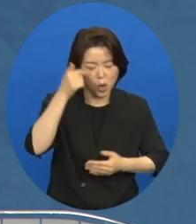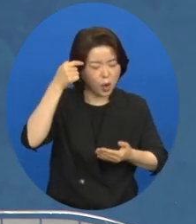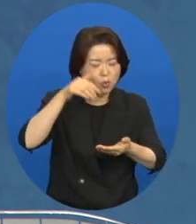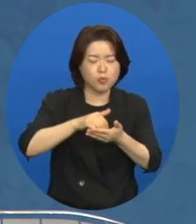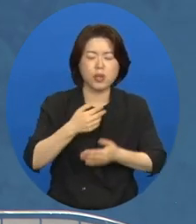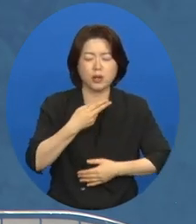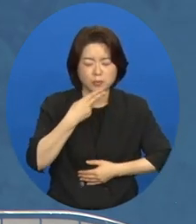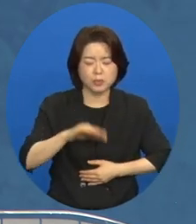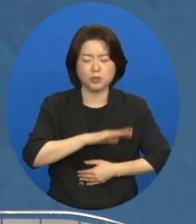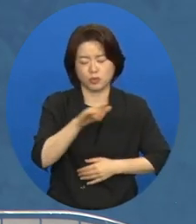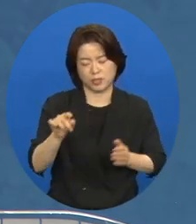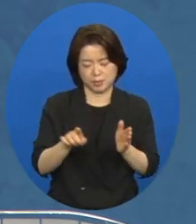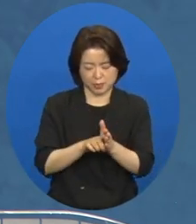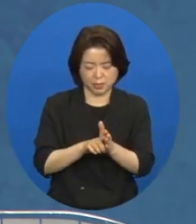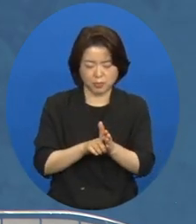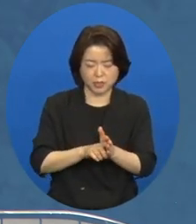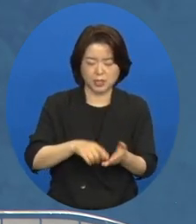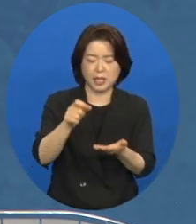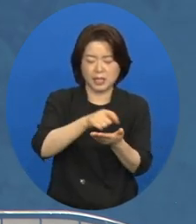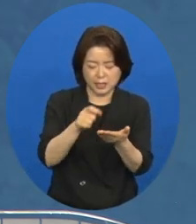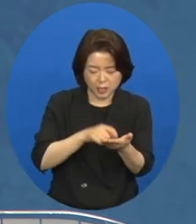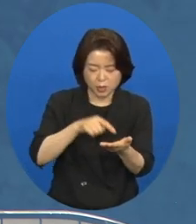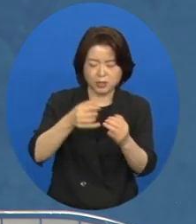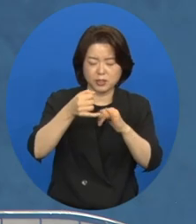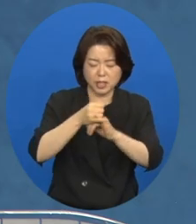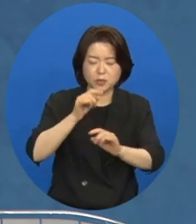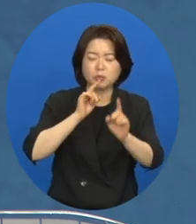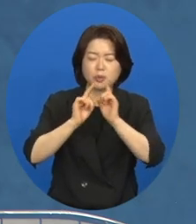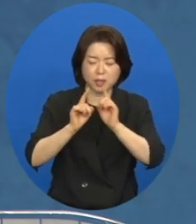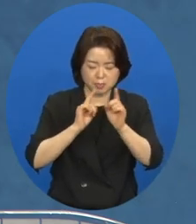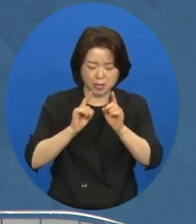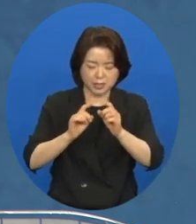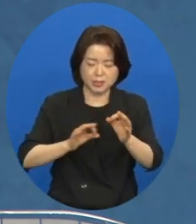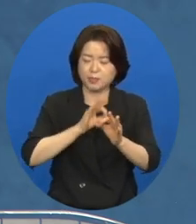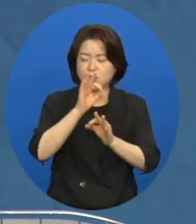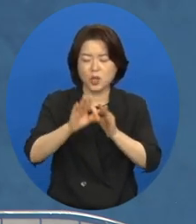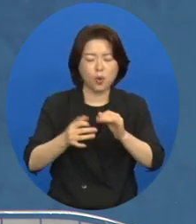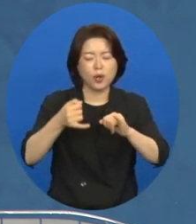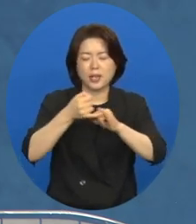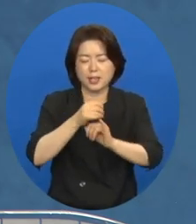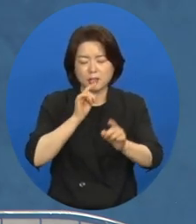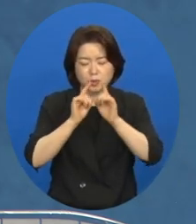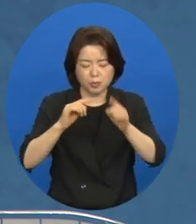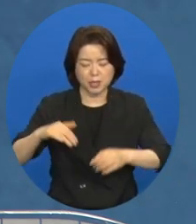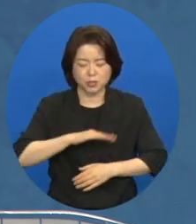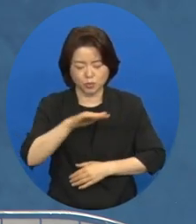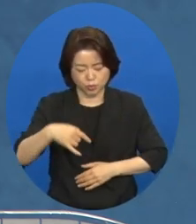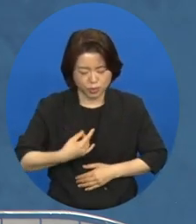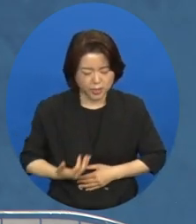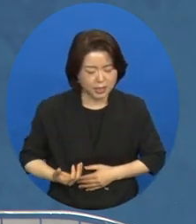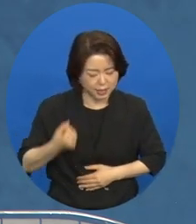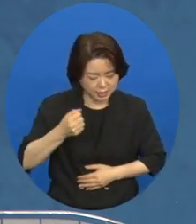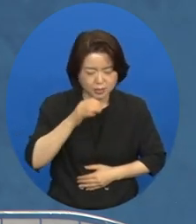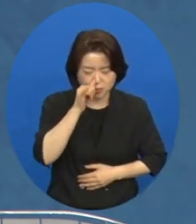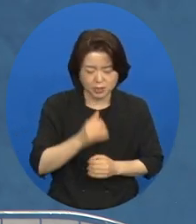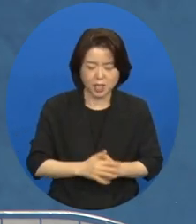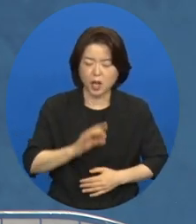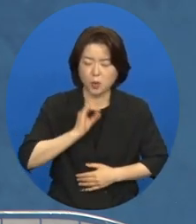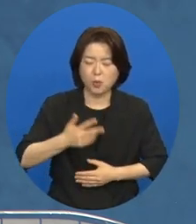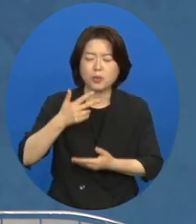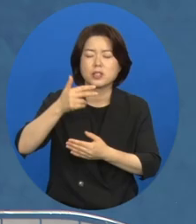저희가 믿습니다. 기록하신 약속의 말씀, 영원한 약속의 말씀이 우리에게 있사오니 오직